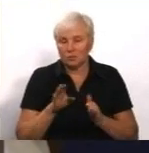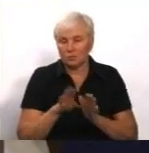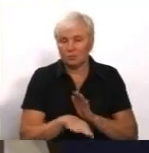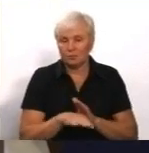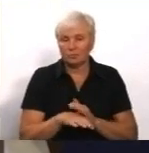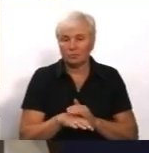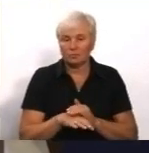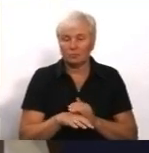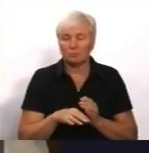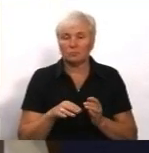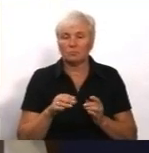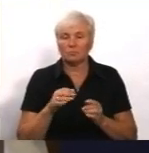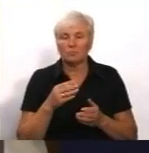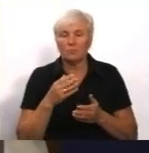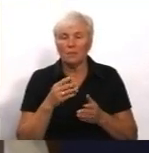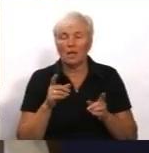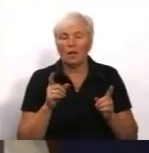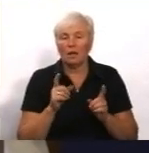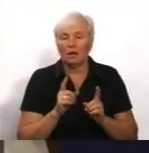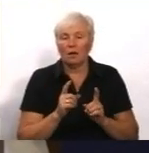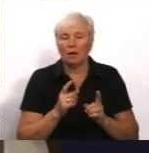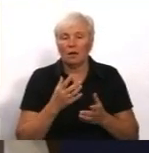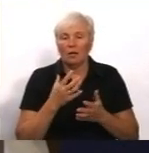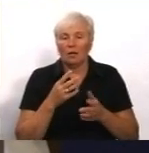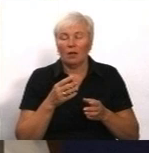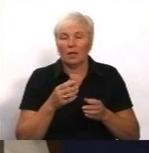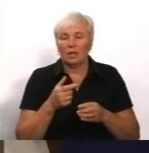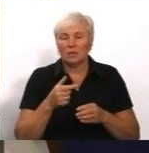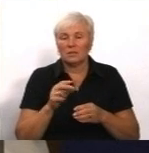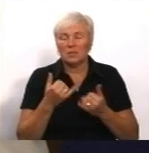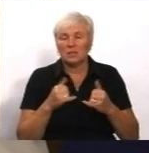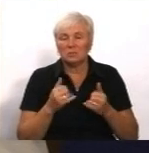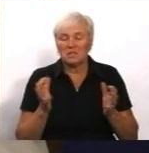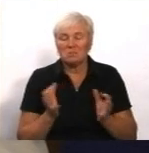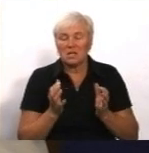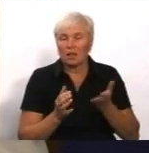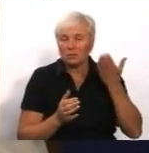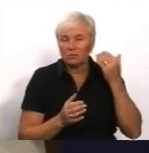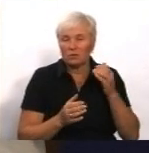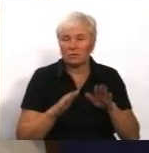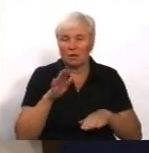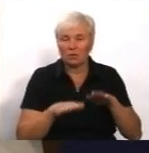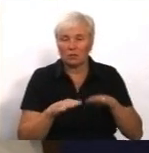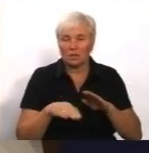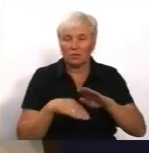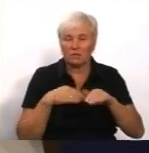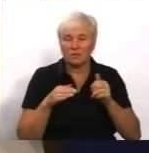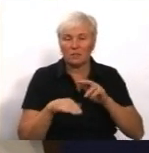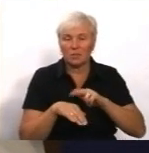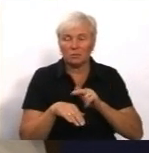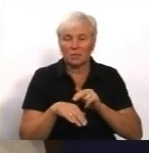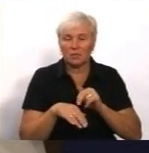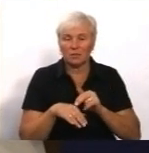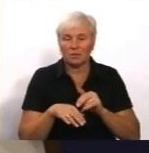Власник агроформування чітко знає, які в нього пестициди зберігалися на складі. І він призаявив поліцію, він повідомив, що саме в нього було